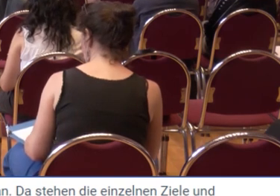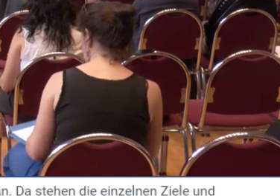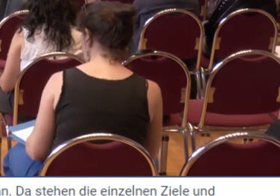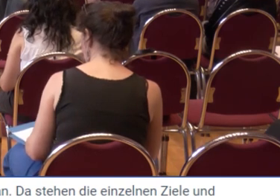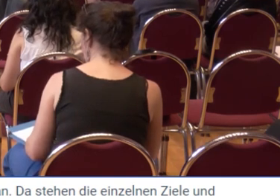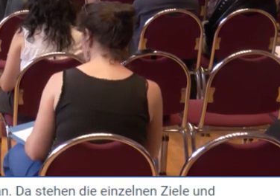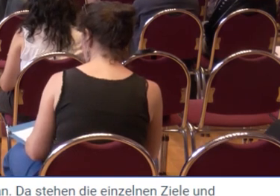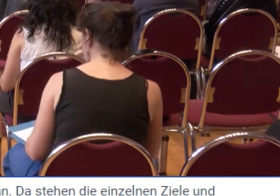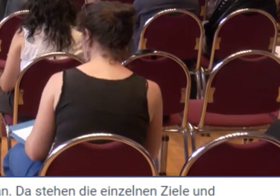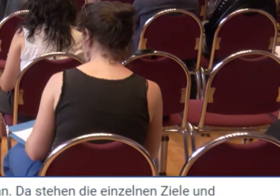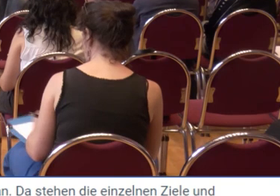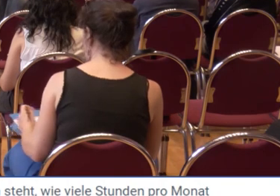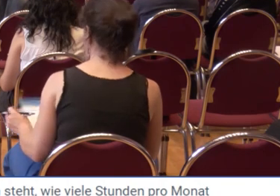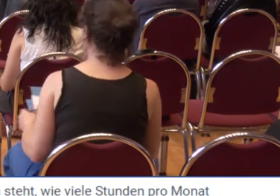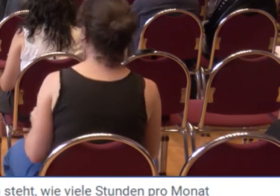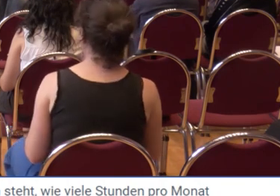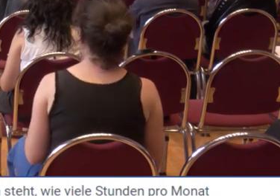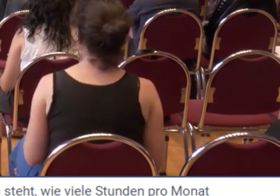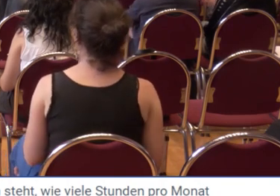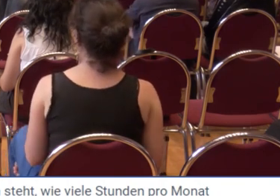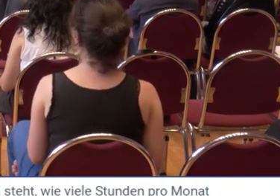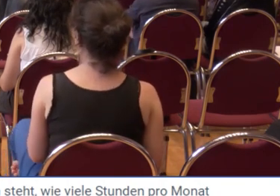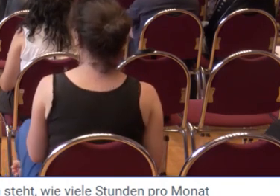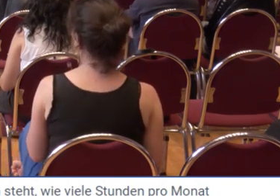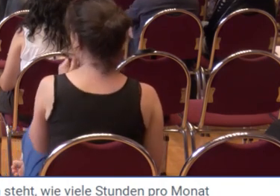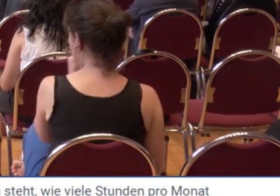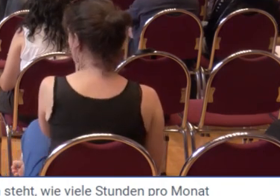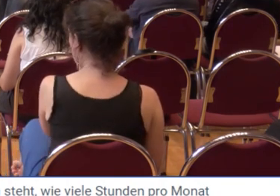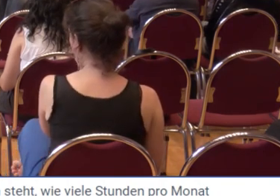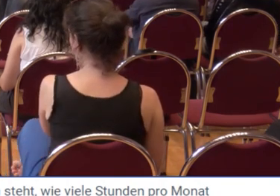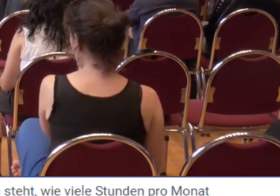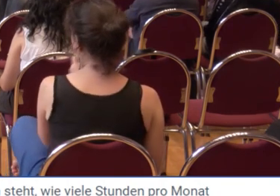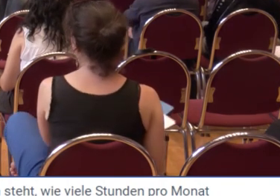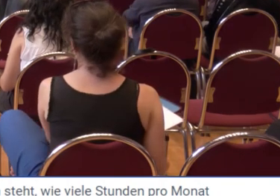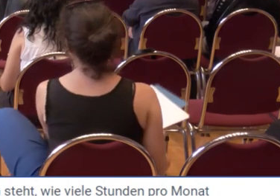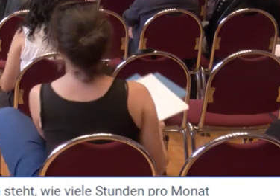im Rahmen der Sozialpädagogischen Familienhilfe zum Beispiel gewährt